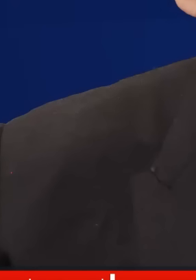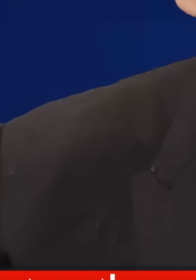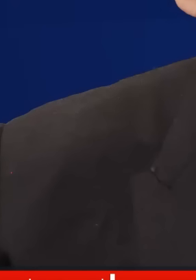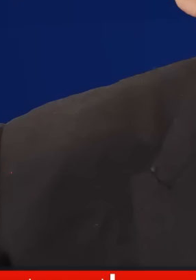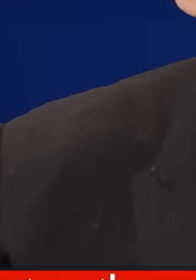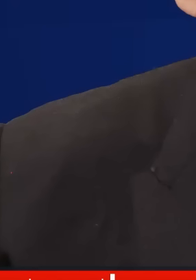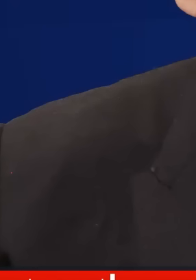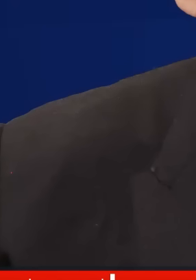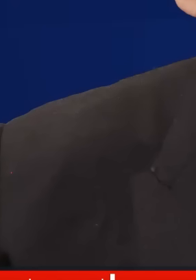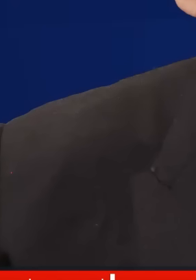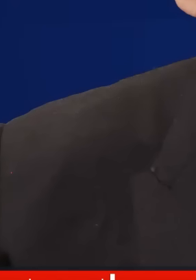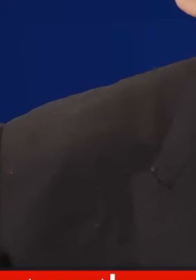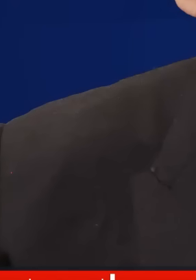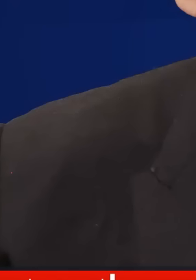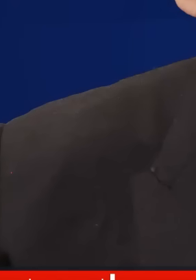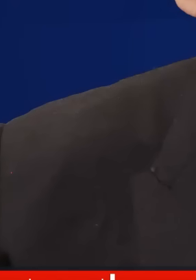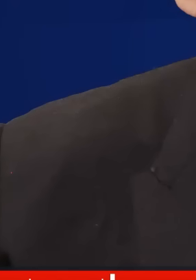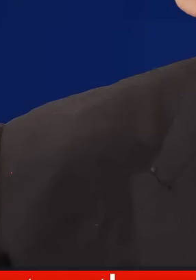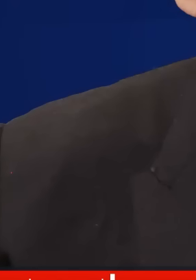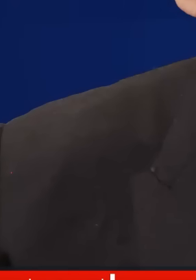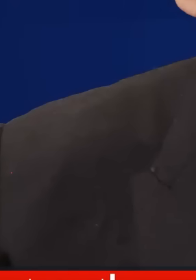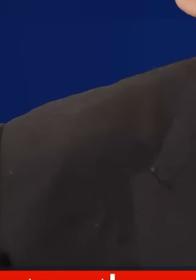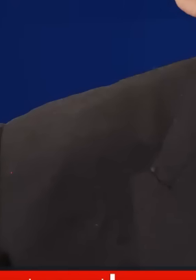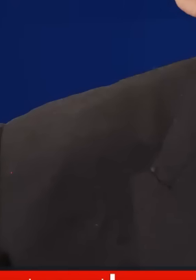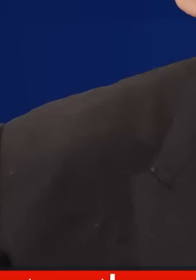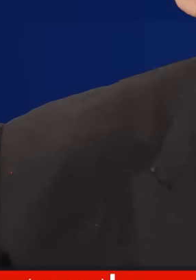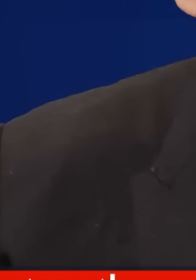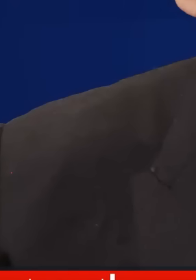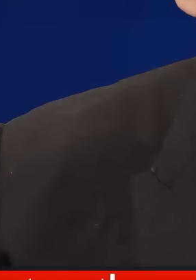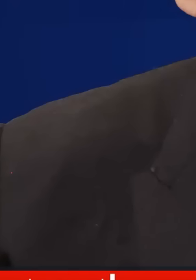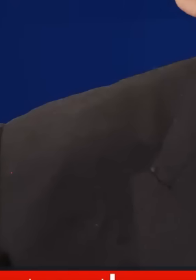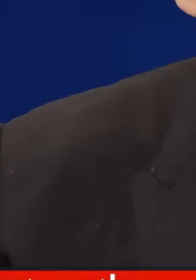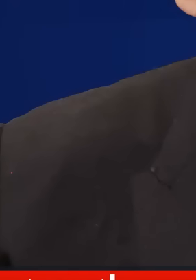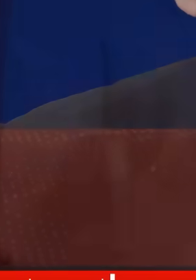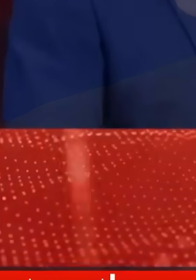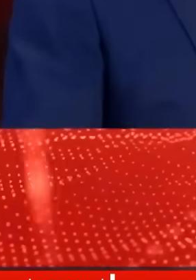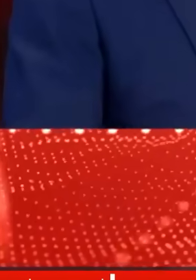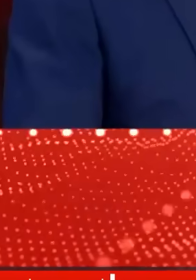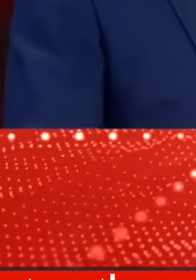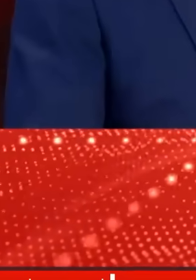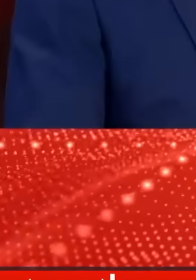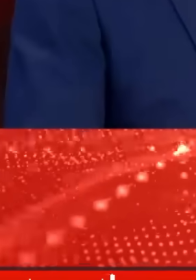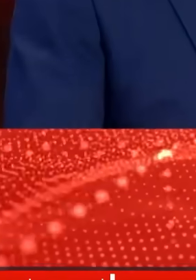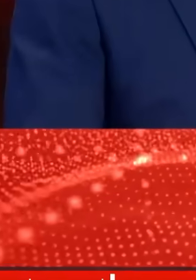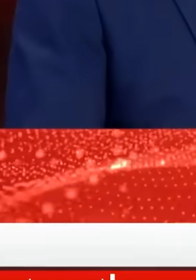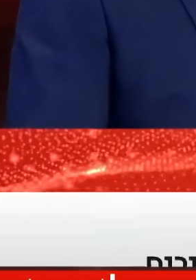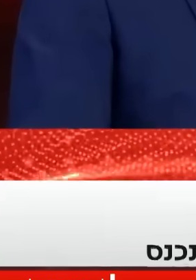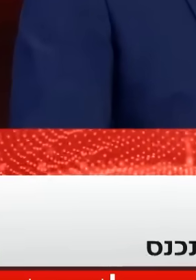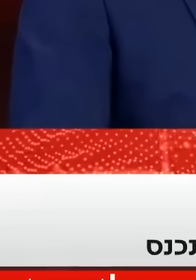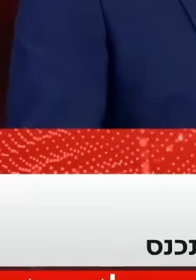למצור. היועצים האמריקנים שכנעו אותו שזה מה שצריך לעשות. וזה באמת מה שקורה, מיכל, כאשר היום דיווח